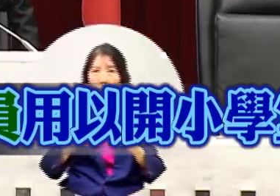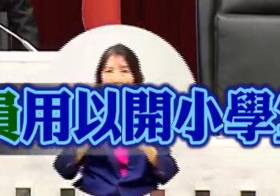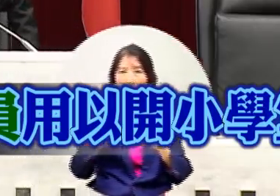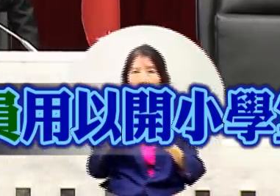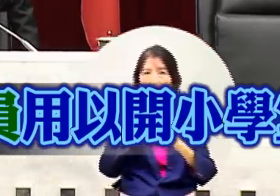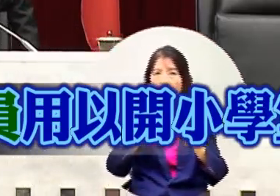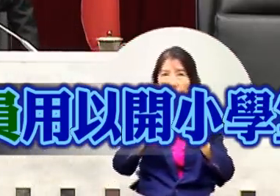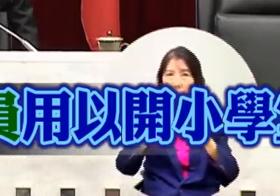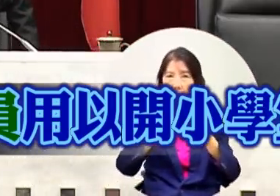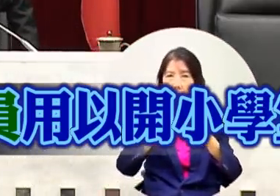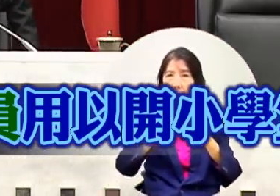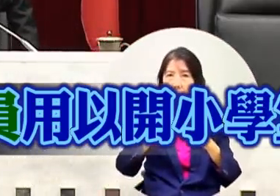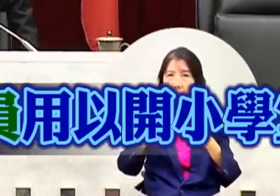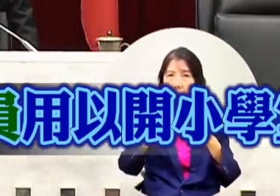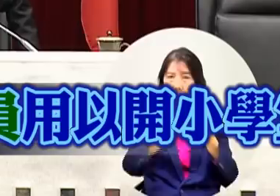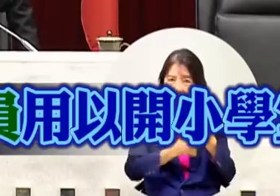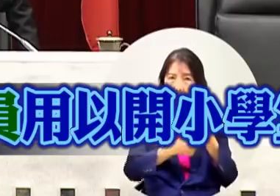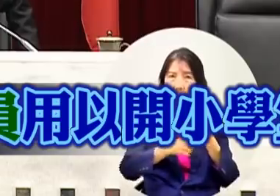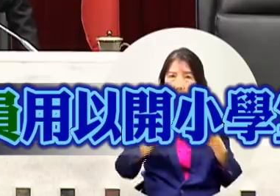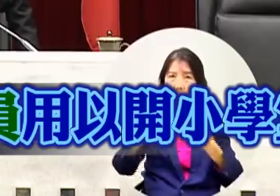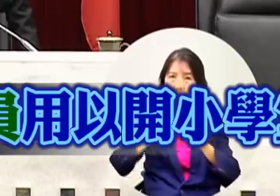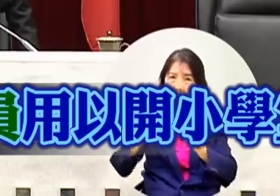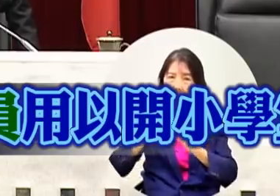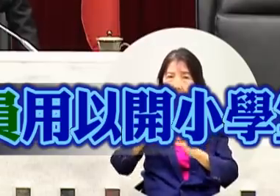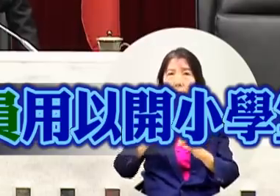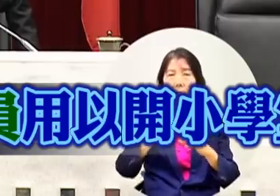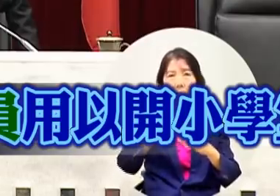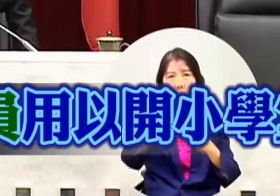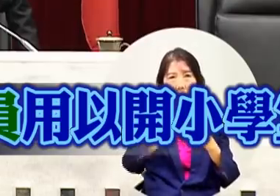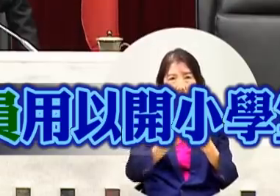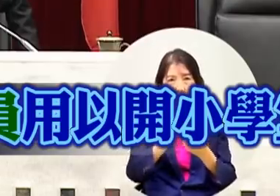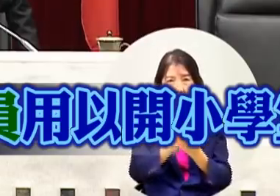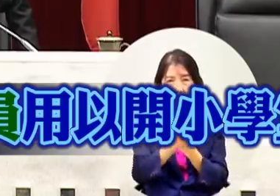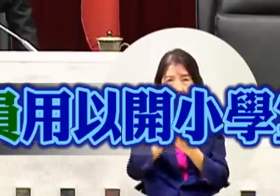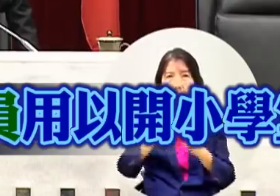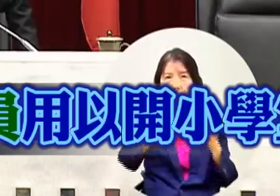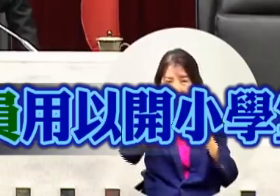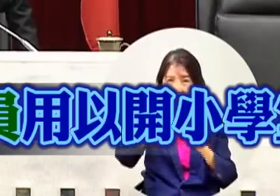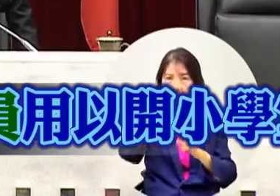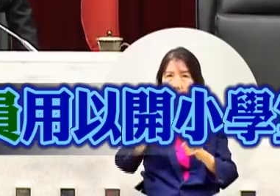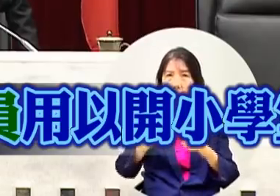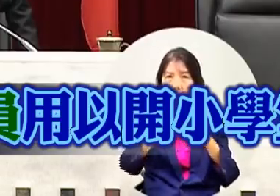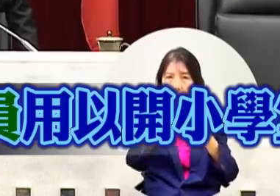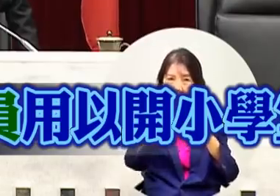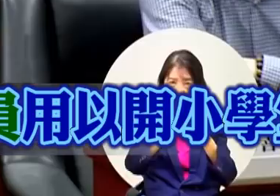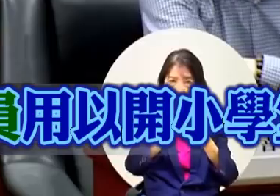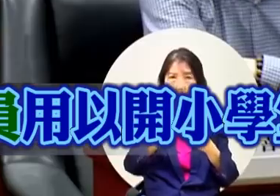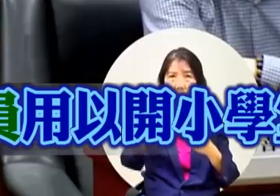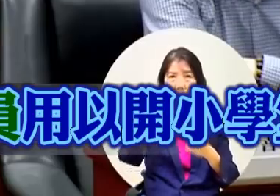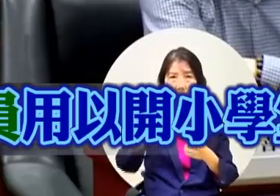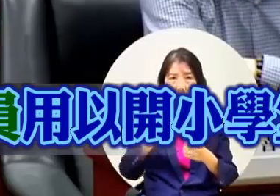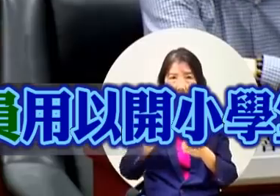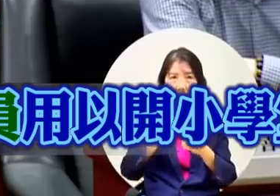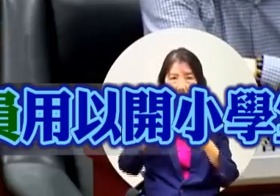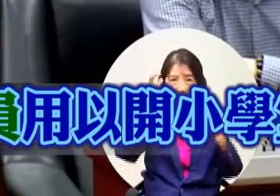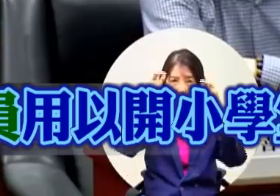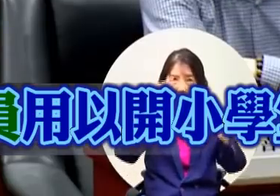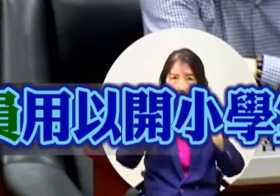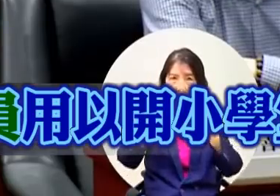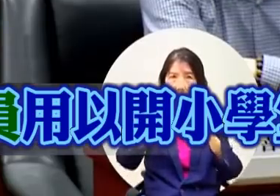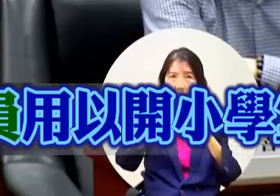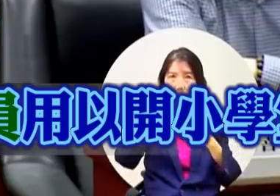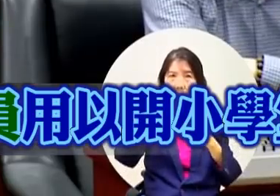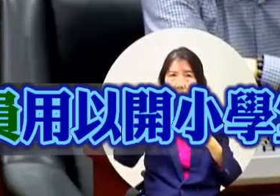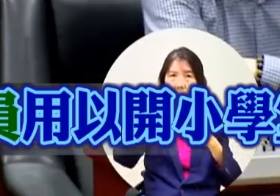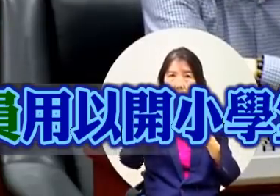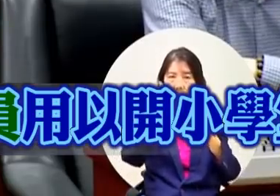社会，任何一下办法都有依据。这是议会，我们就职的时候，议会拿给我们的高雄市议事有关法规